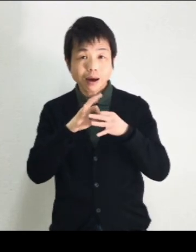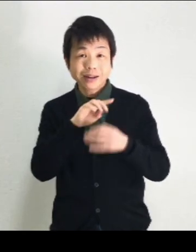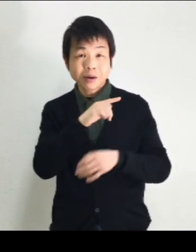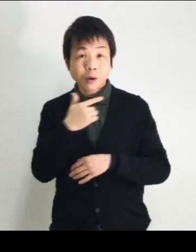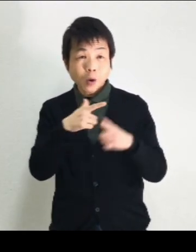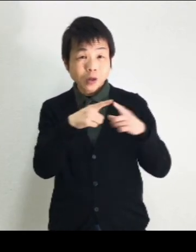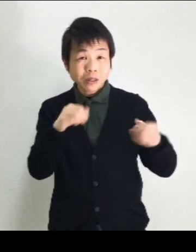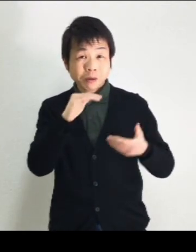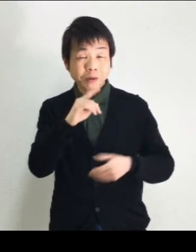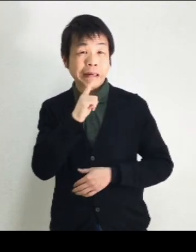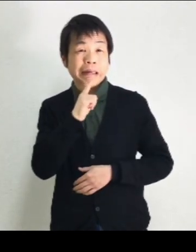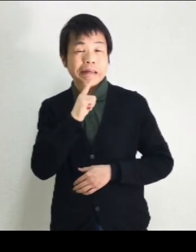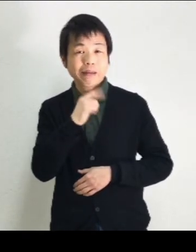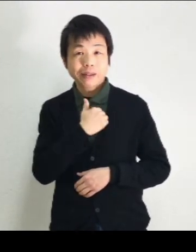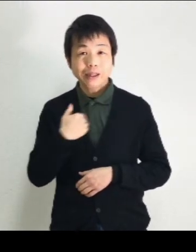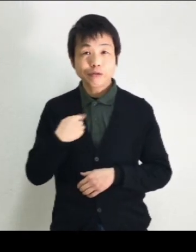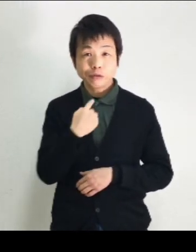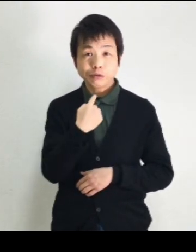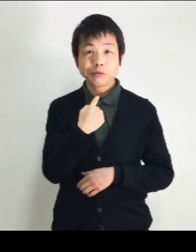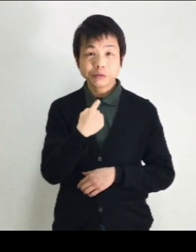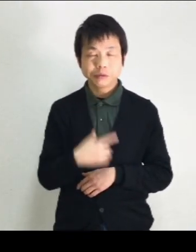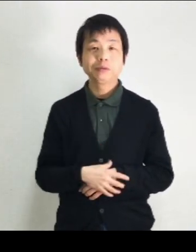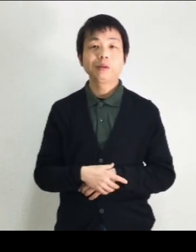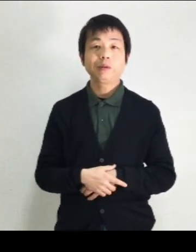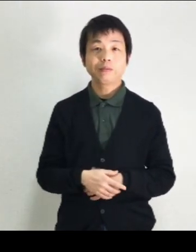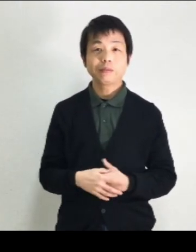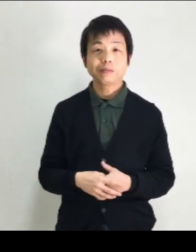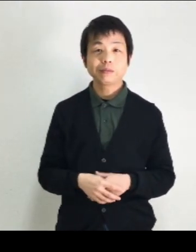好き放題喋れてるっていうところがあって、